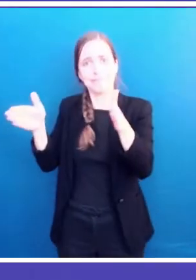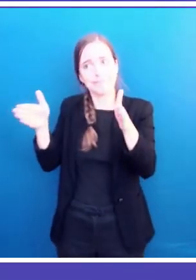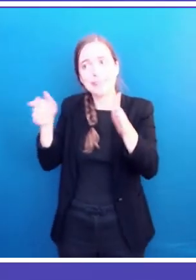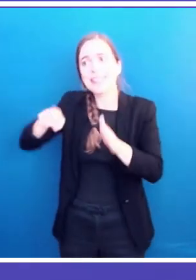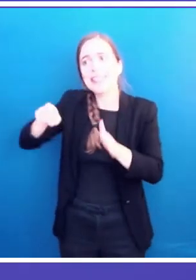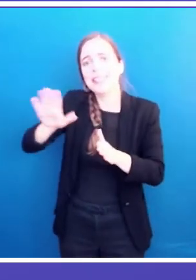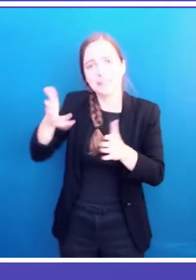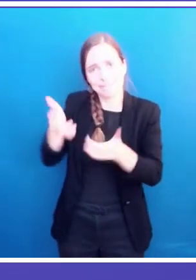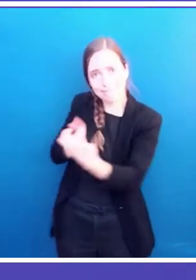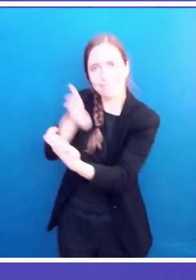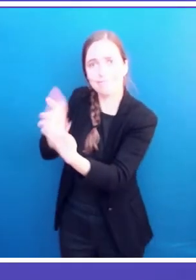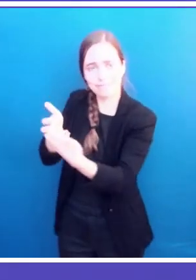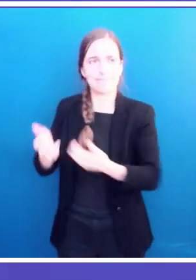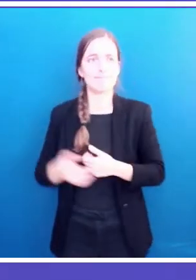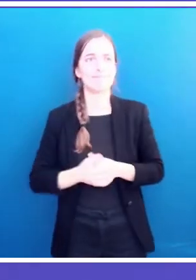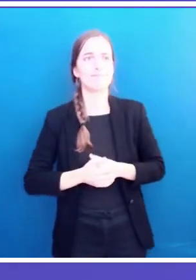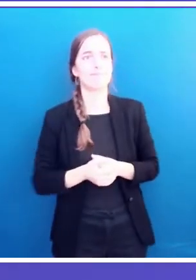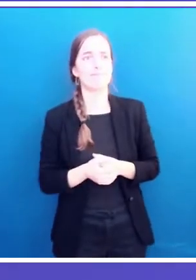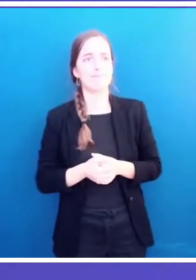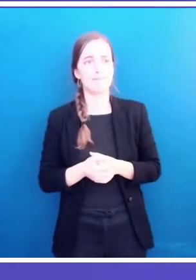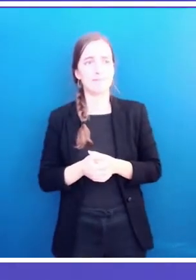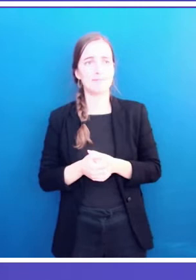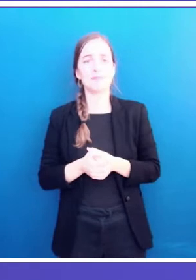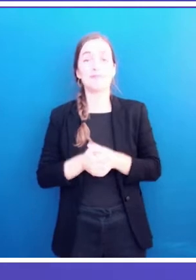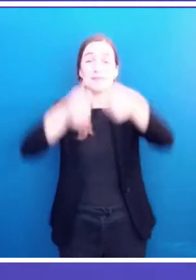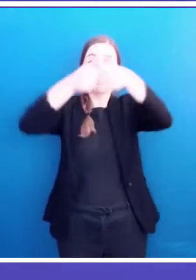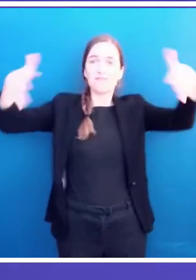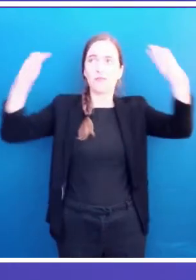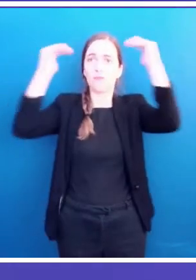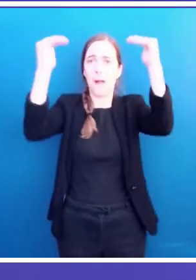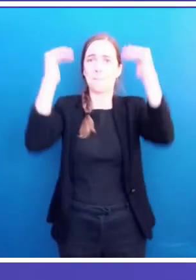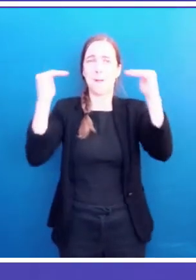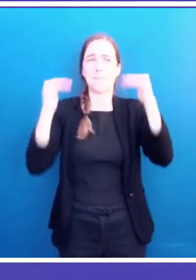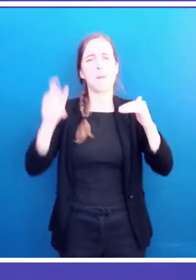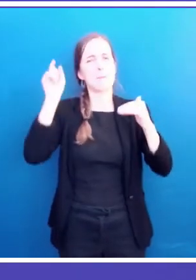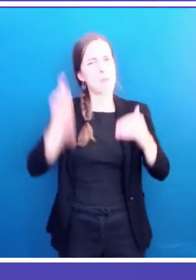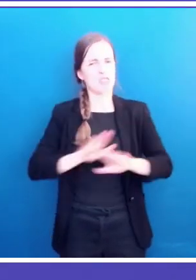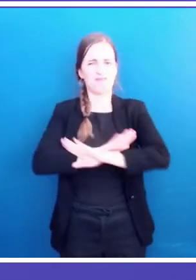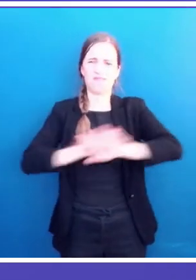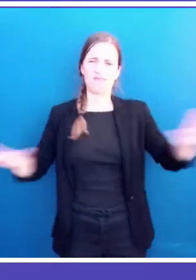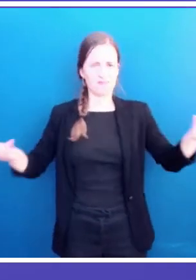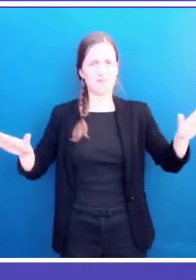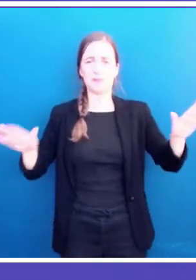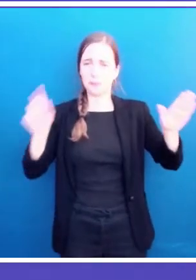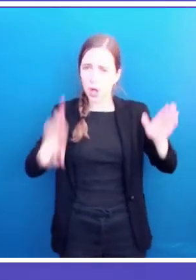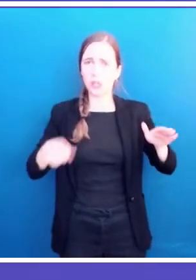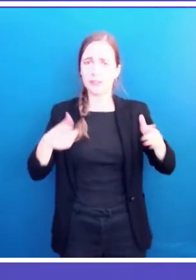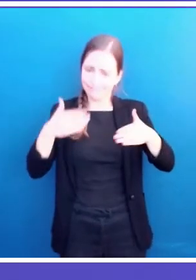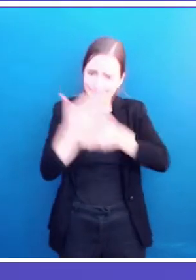لمكافحة هذه الإجراءات المختلفة نظرا إلى الحدود المرتبطة